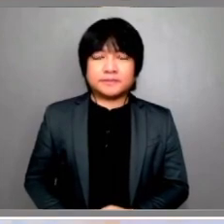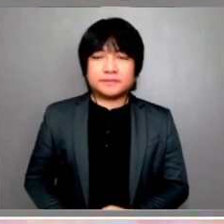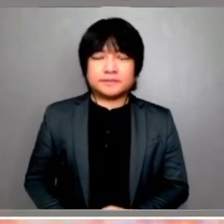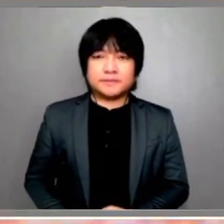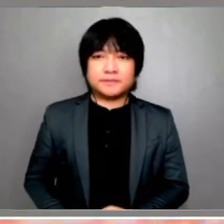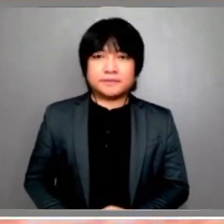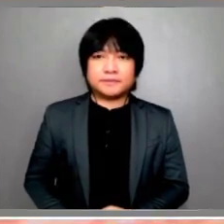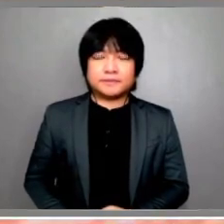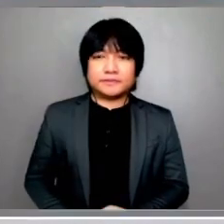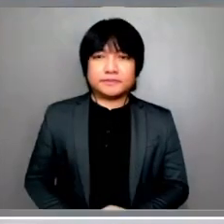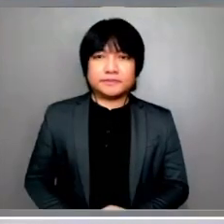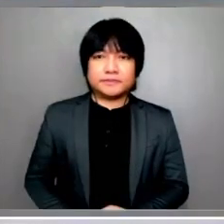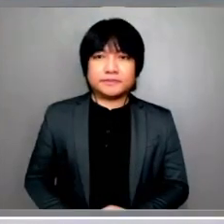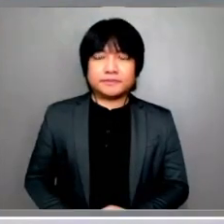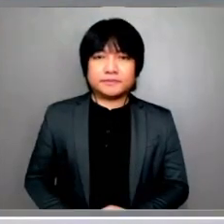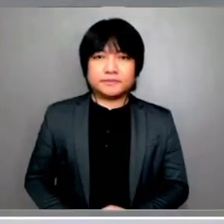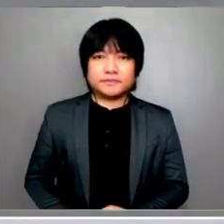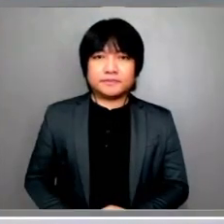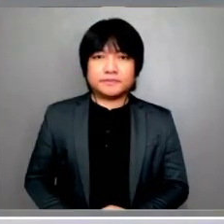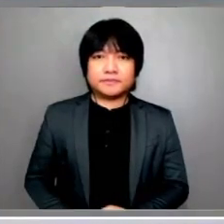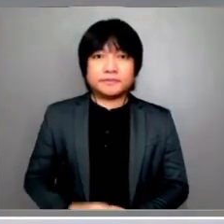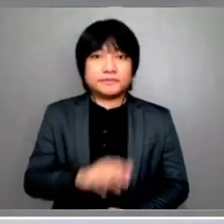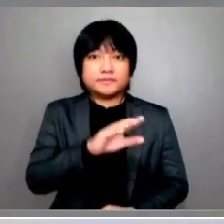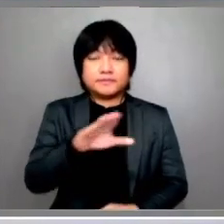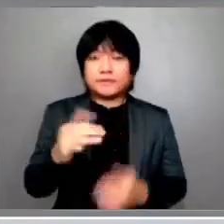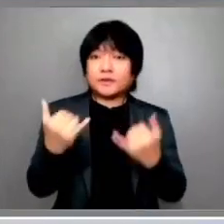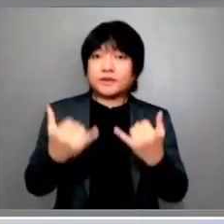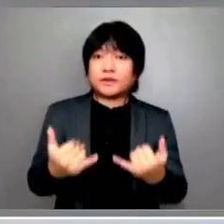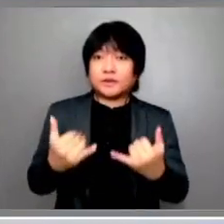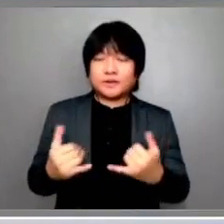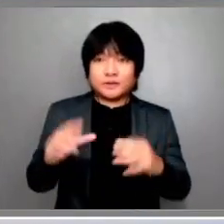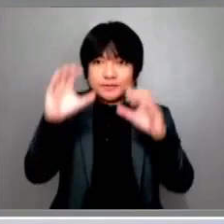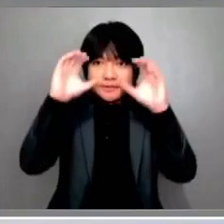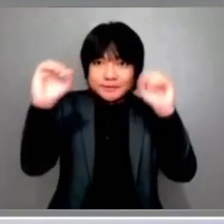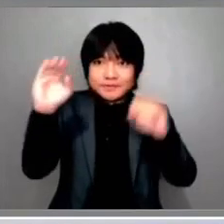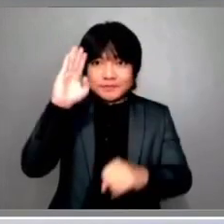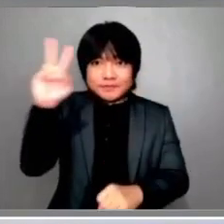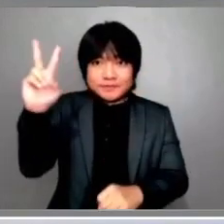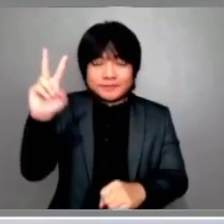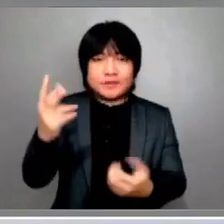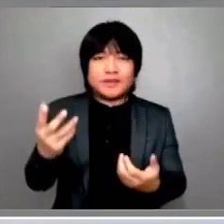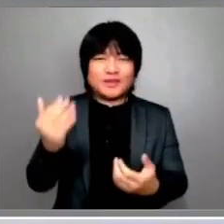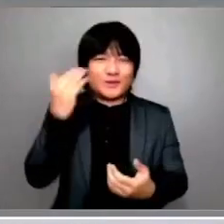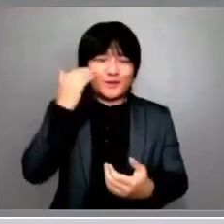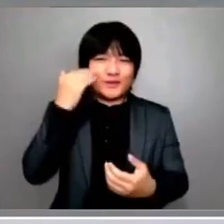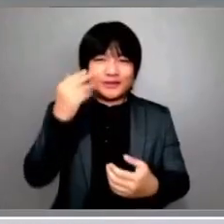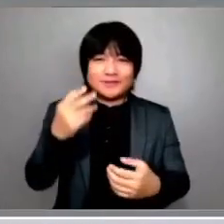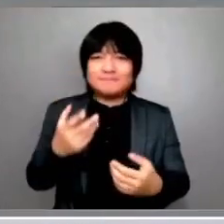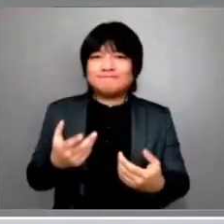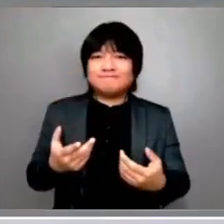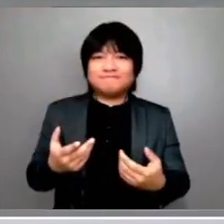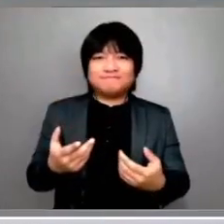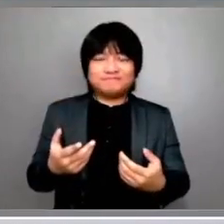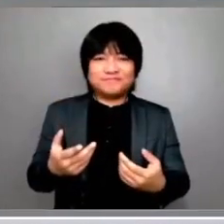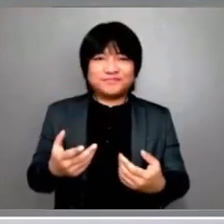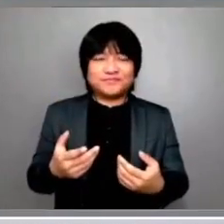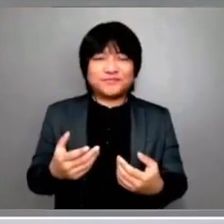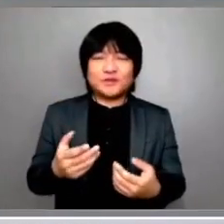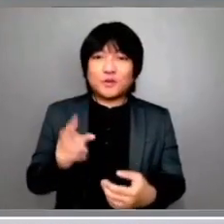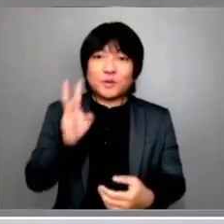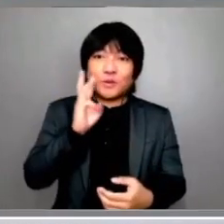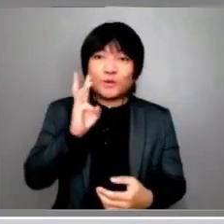Ian Cony at raffi pinangunahan nga ng pangulo ang inauguration ng poblasyon water treatment plant ng